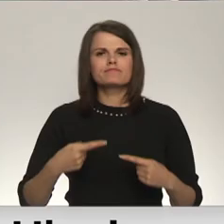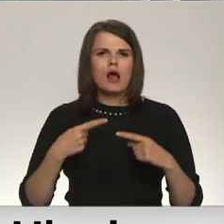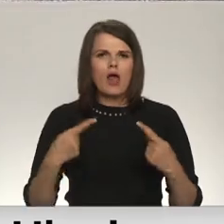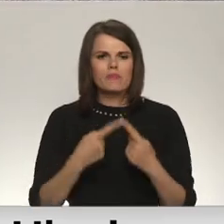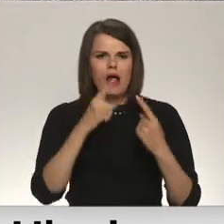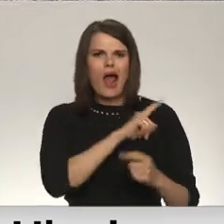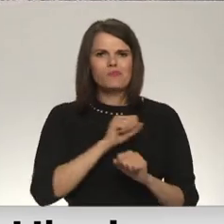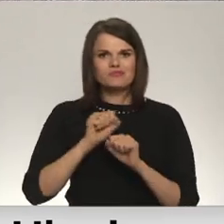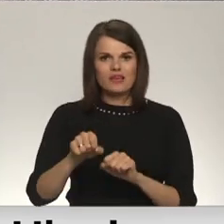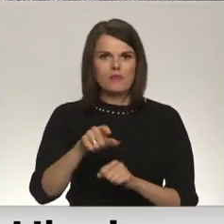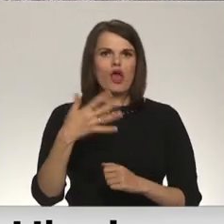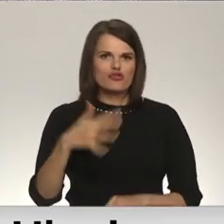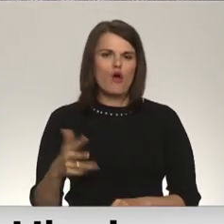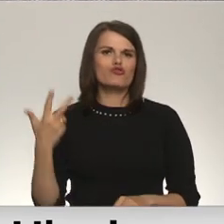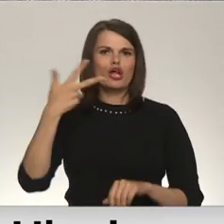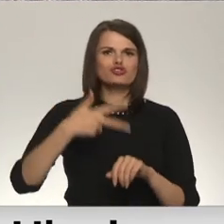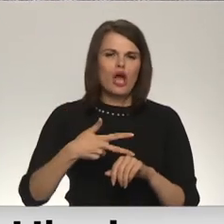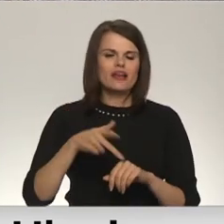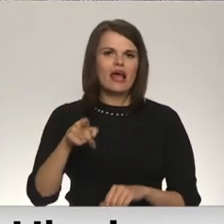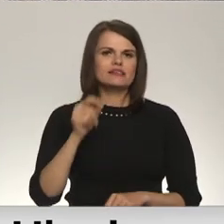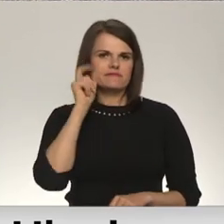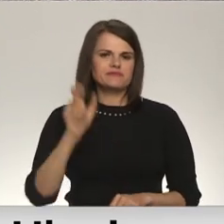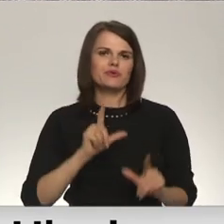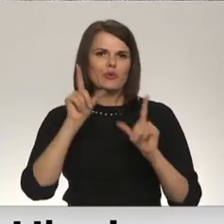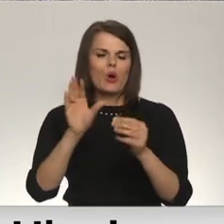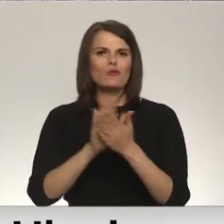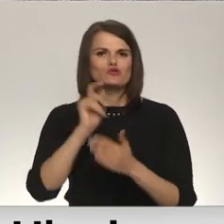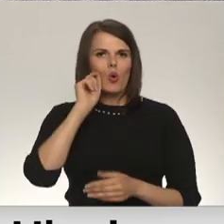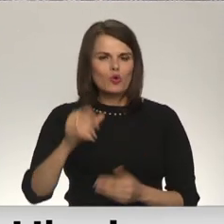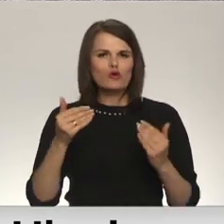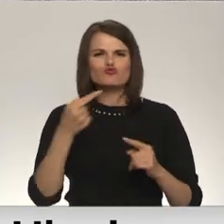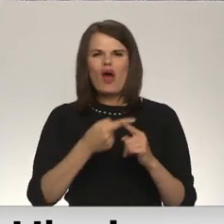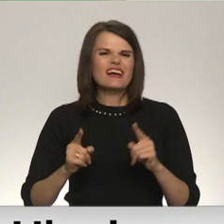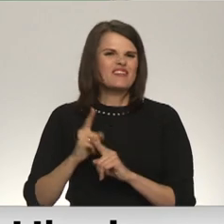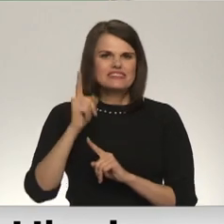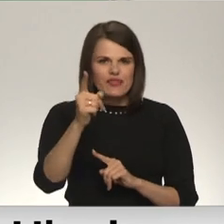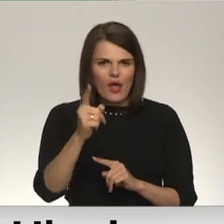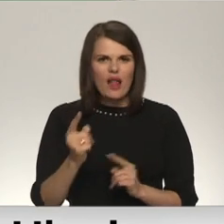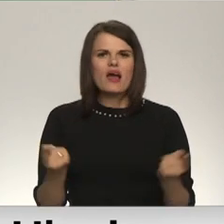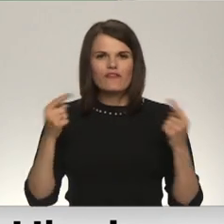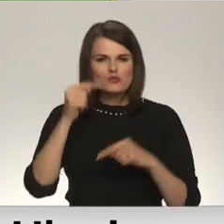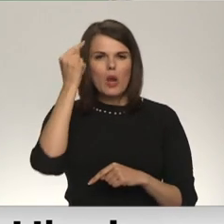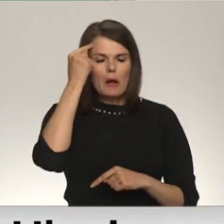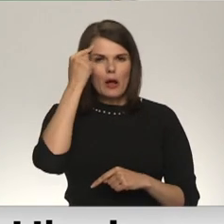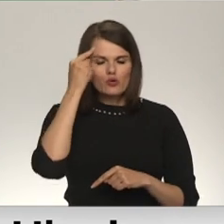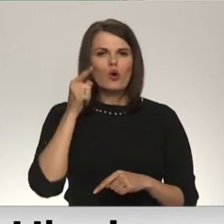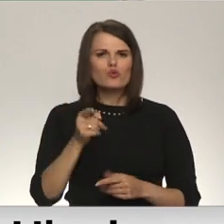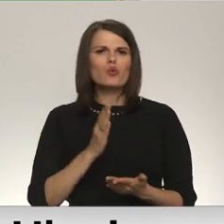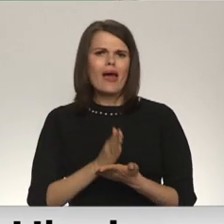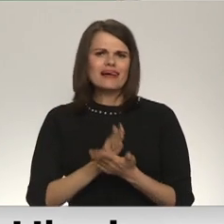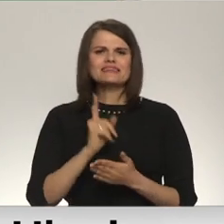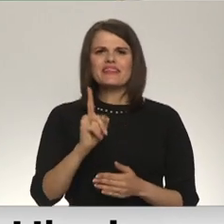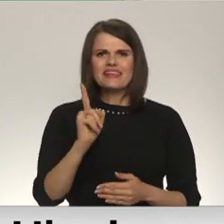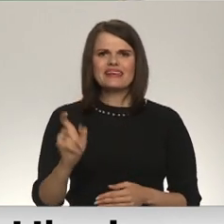trešā reize, kad Mārtiņš dodas uz Ukrainu, šoreiz vistālāk. Visu laiku ir jāaptur prātā tas, ka tu esi tikai cilvēks un